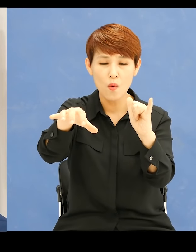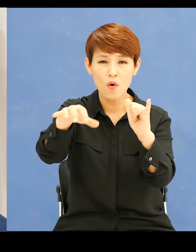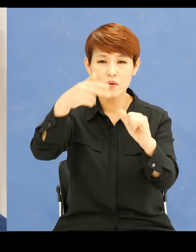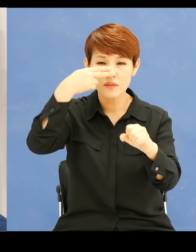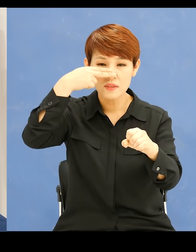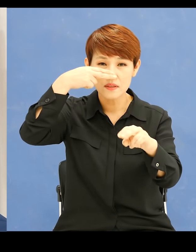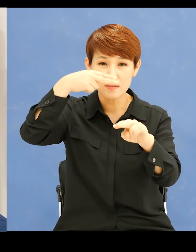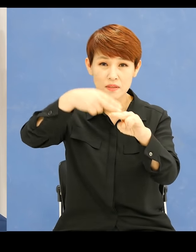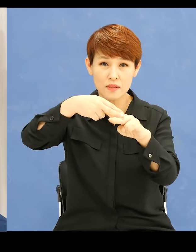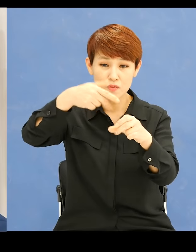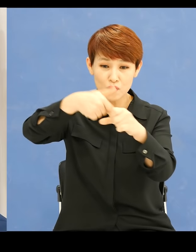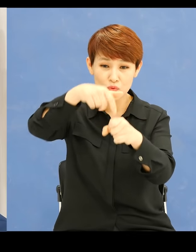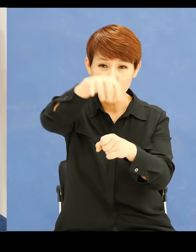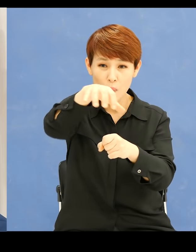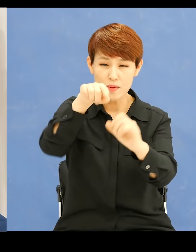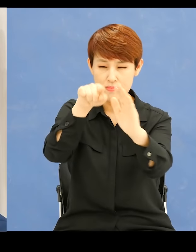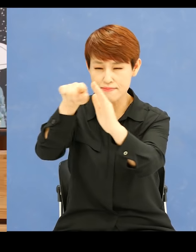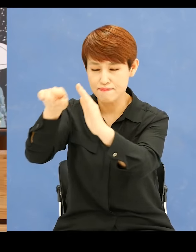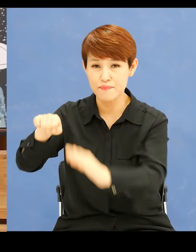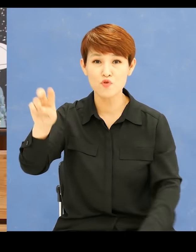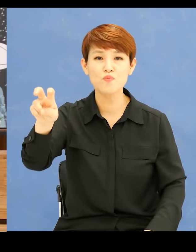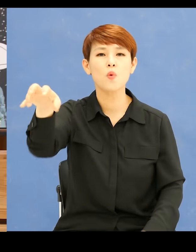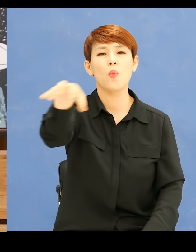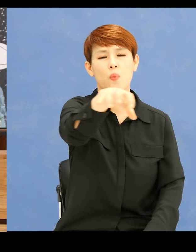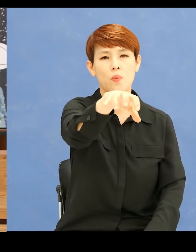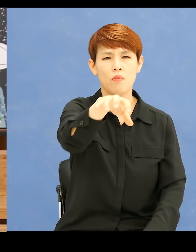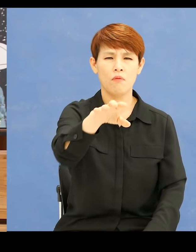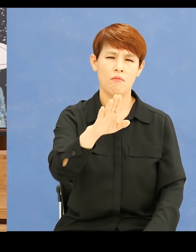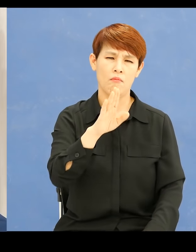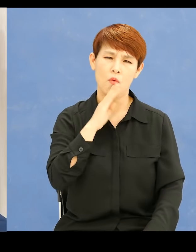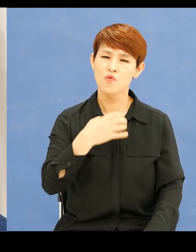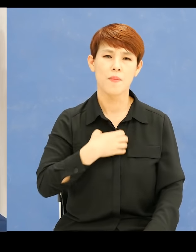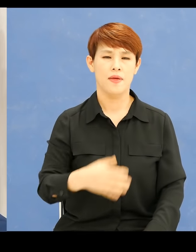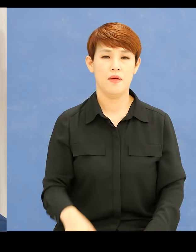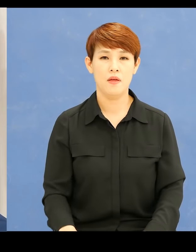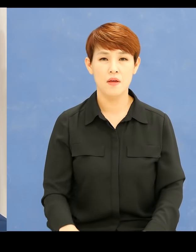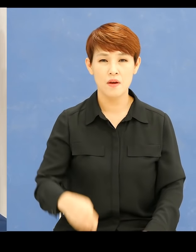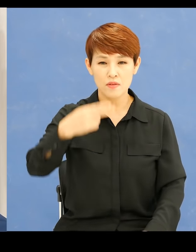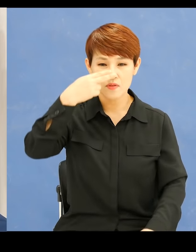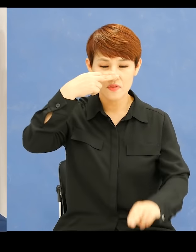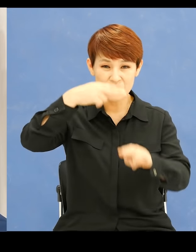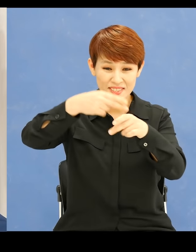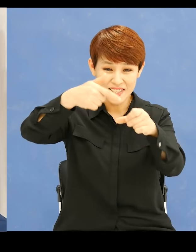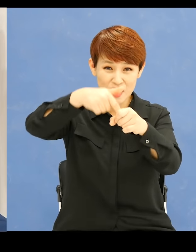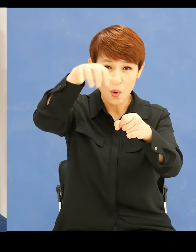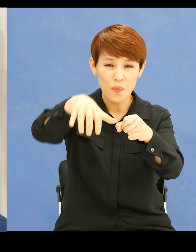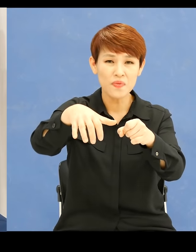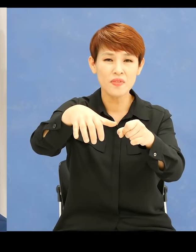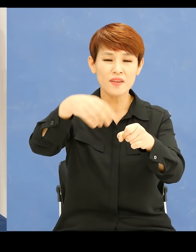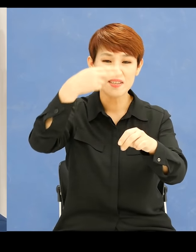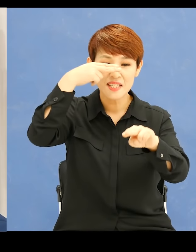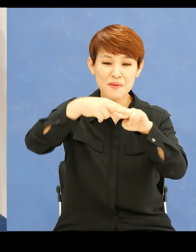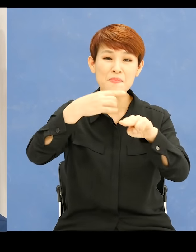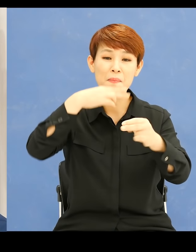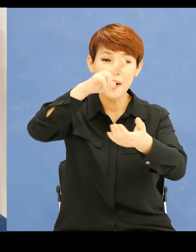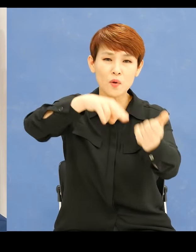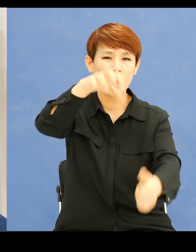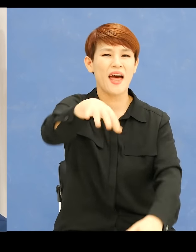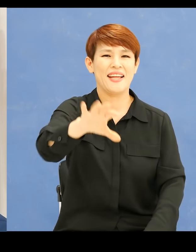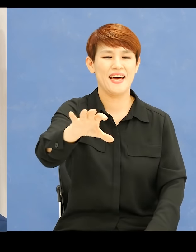도는 건 네. 정말 위험합니다. 그 주유소가 그냥 기름만 파는 데가 아니라 그